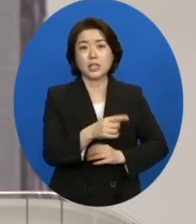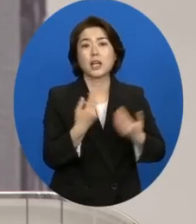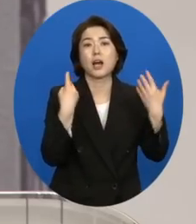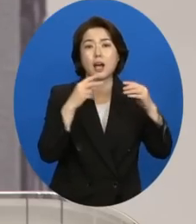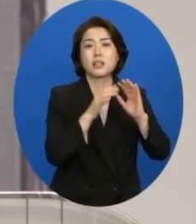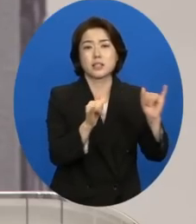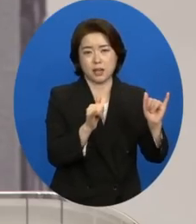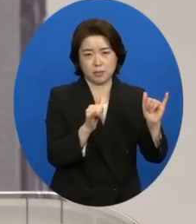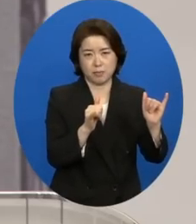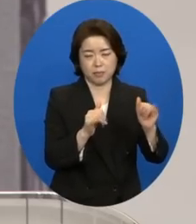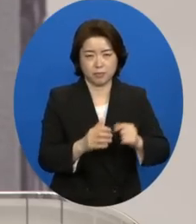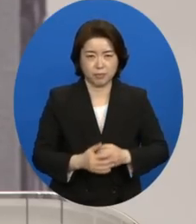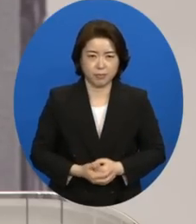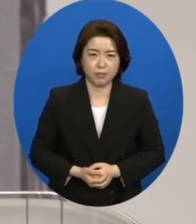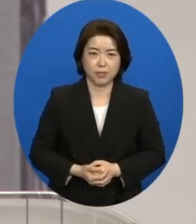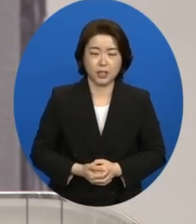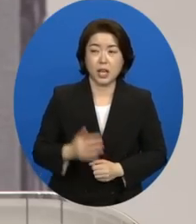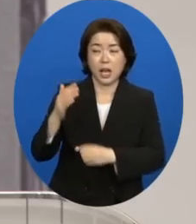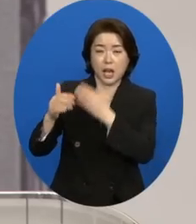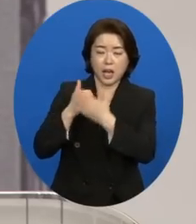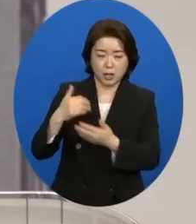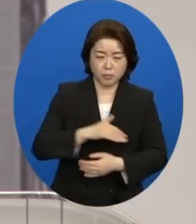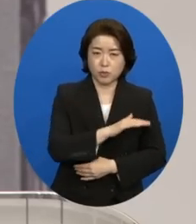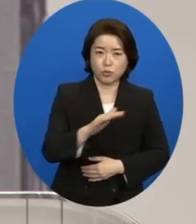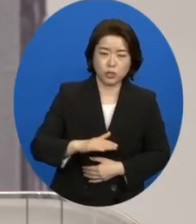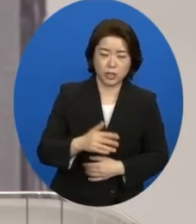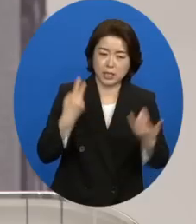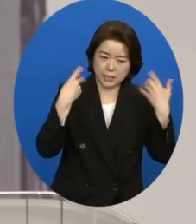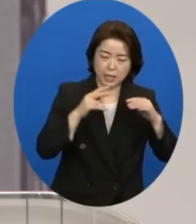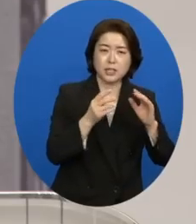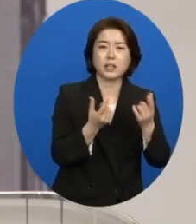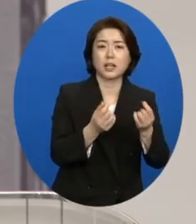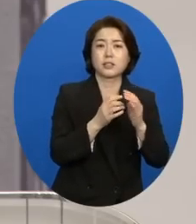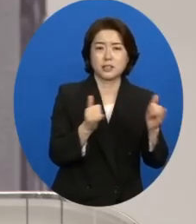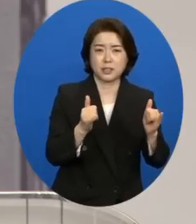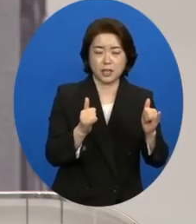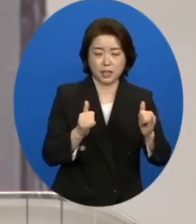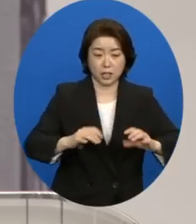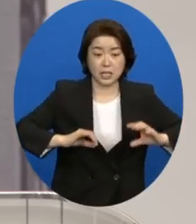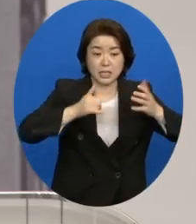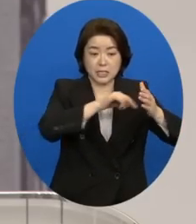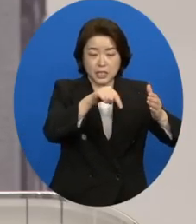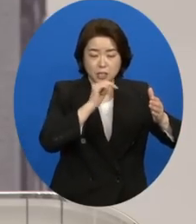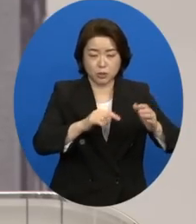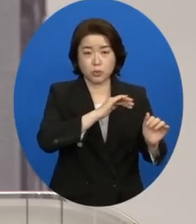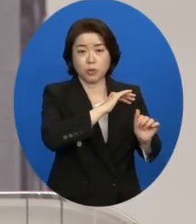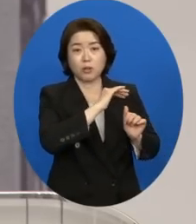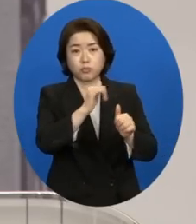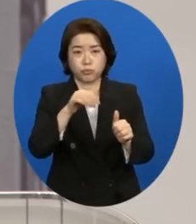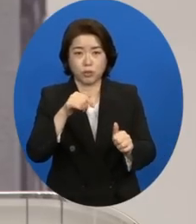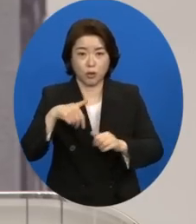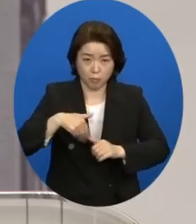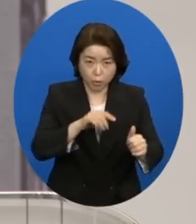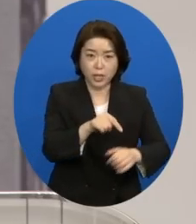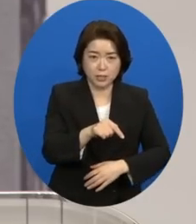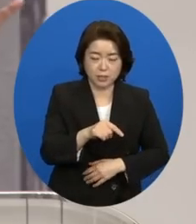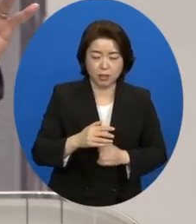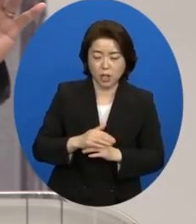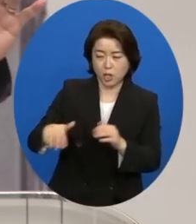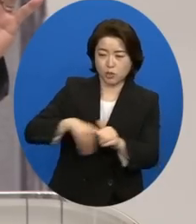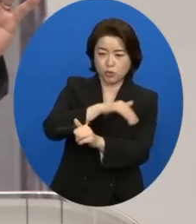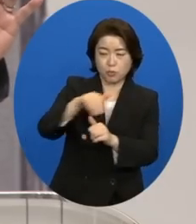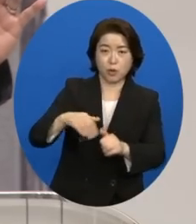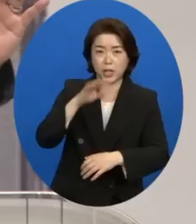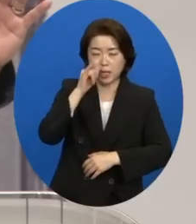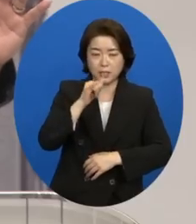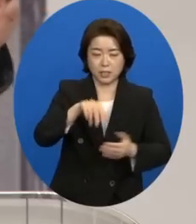인물입니다 하나님께서 저와 여러분을이 다니엘 같은 자로 세석 도시에 부르셔서 여러분 주위에 있는